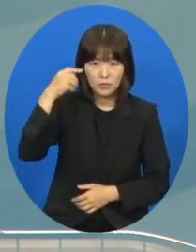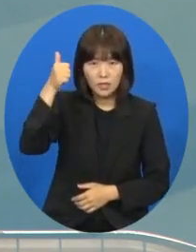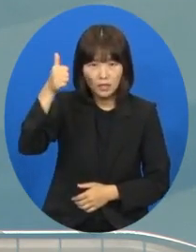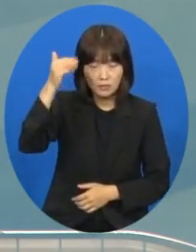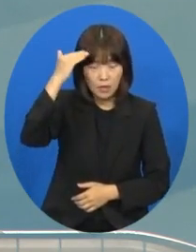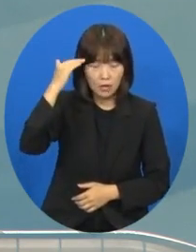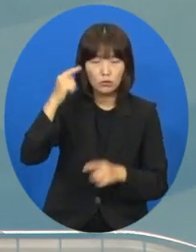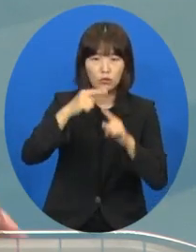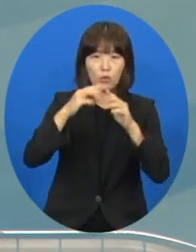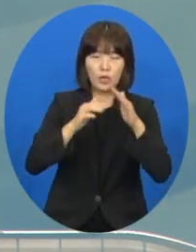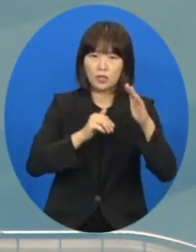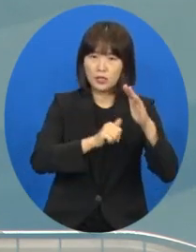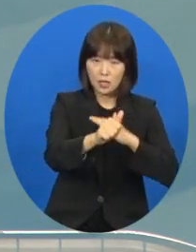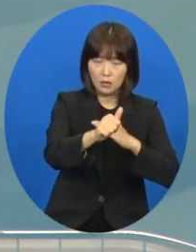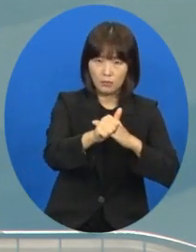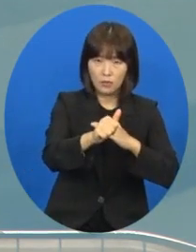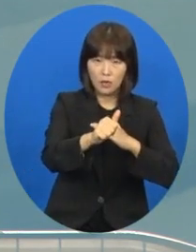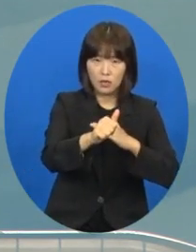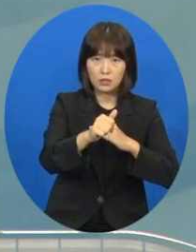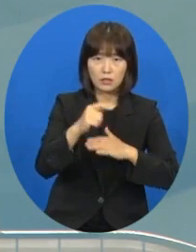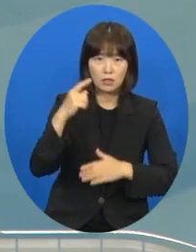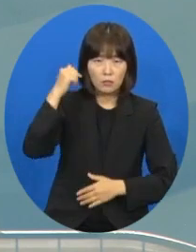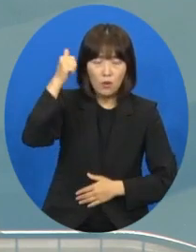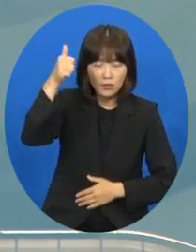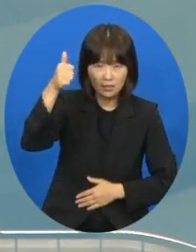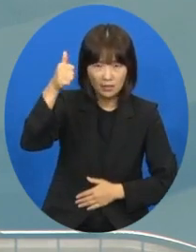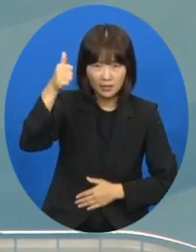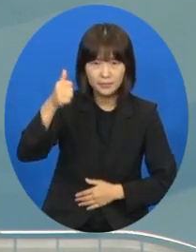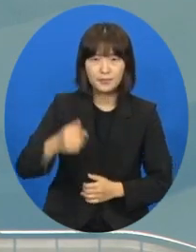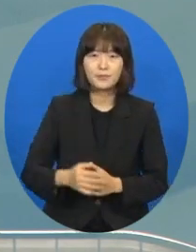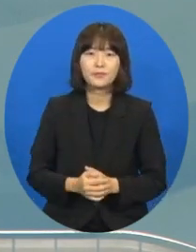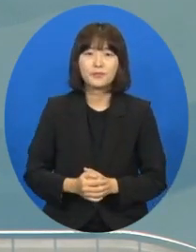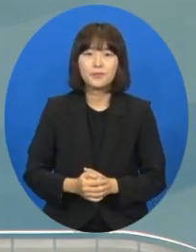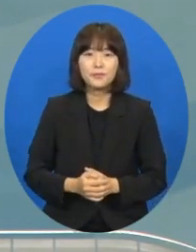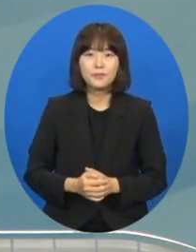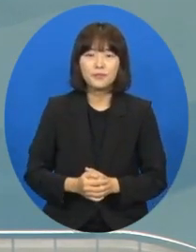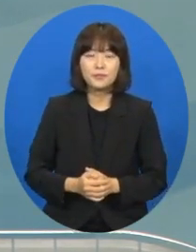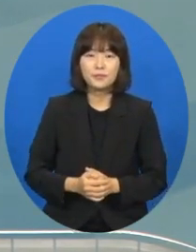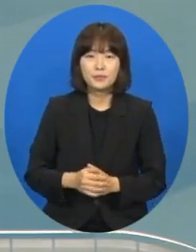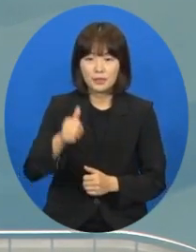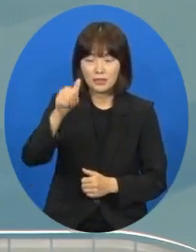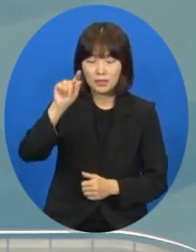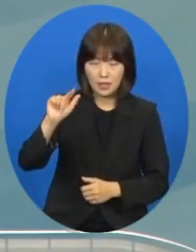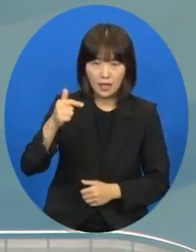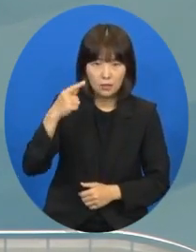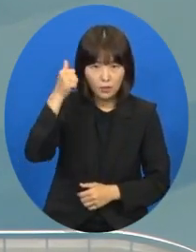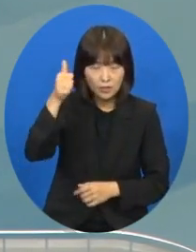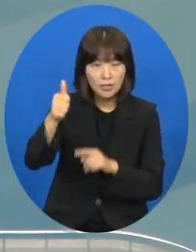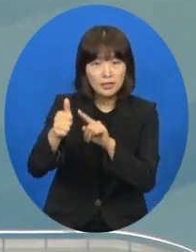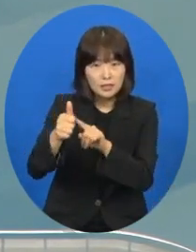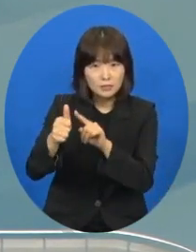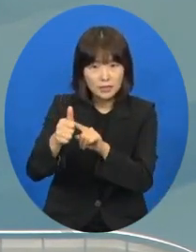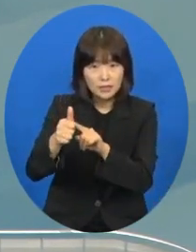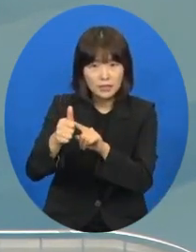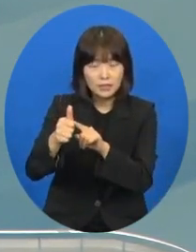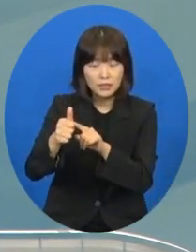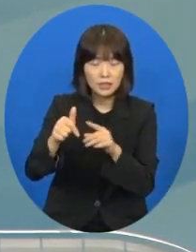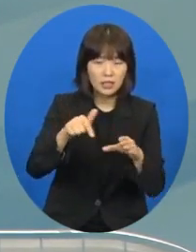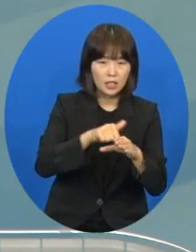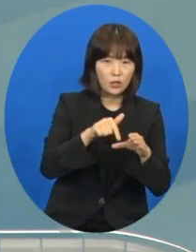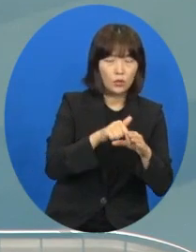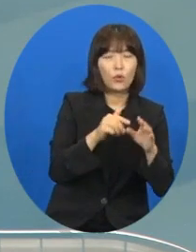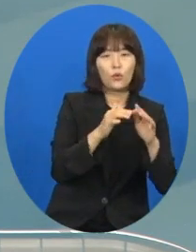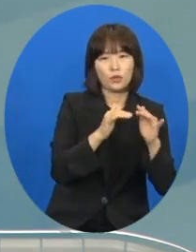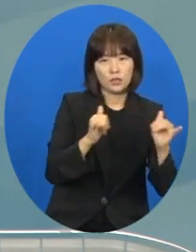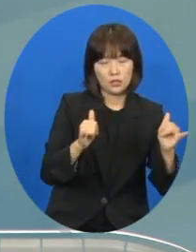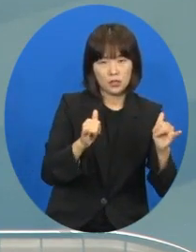한국교회를 대표하는 목회자의 표상이십니다. 근데 이분이 템플턴상,